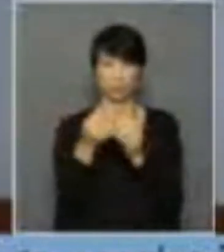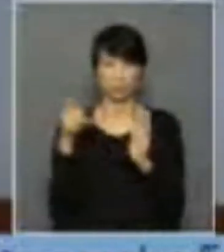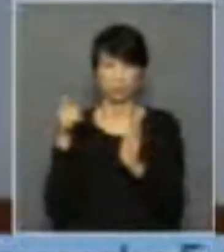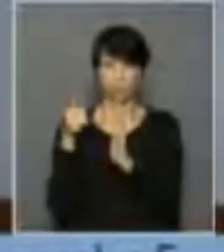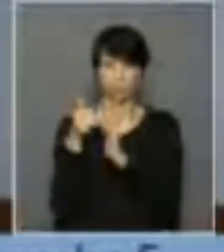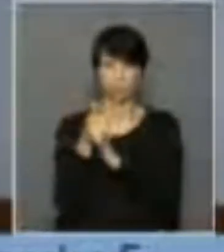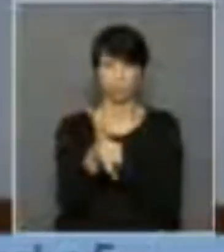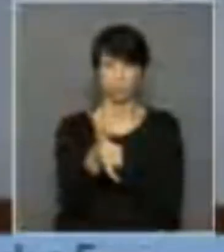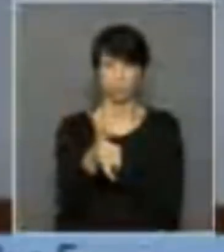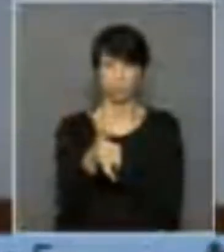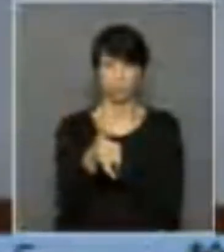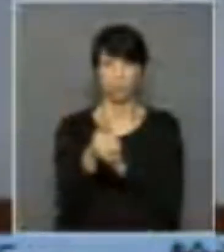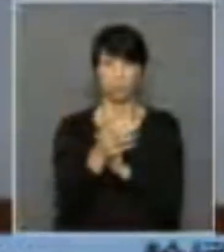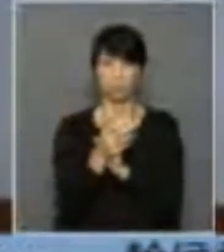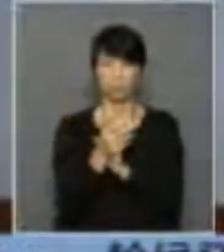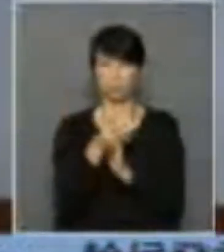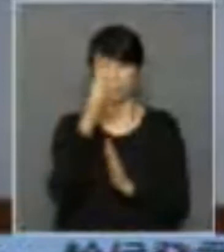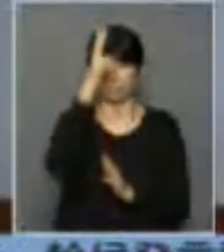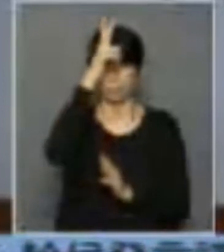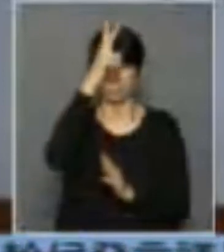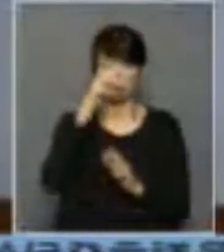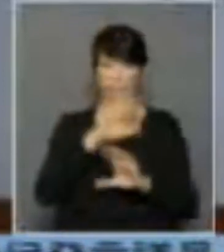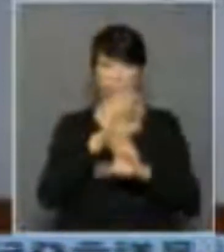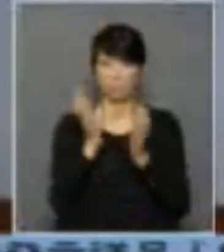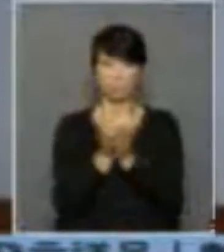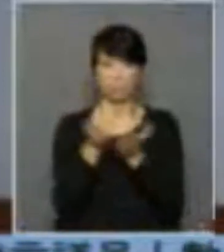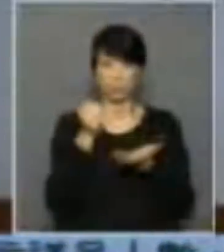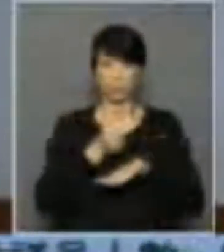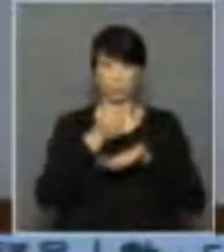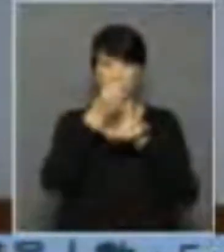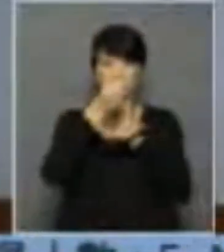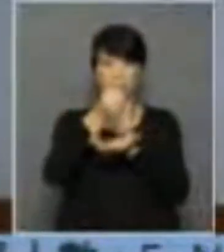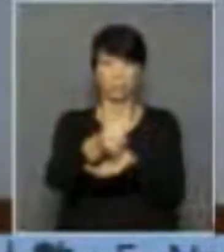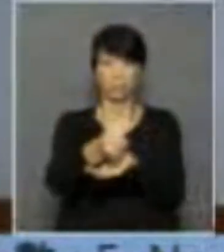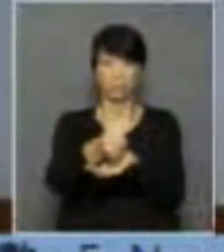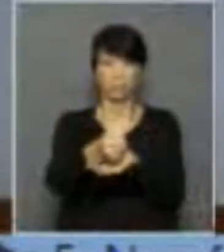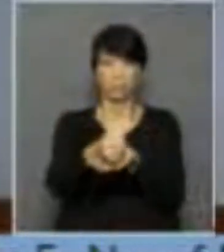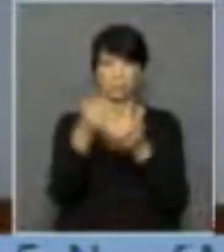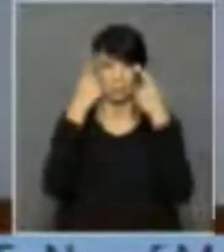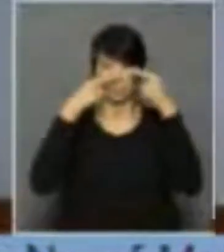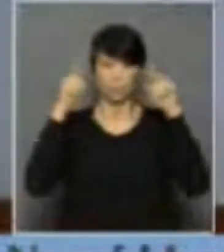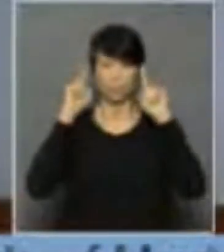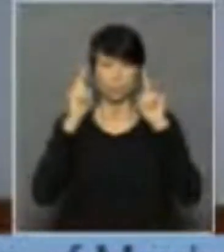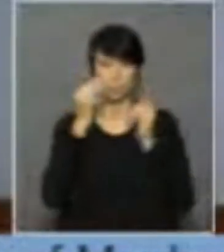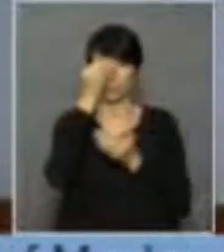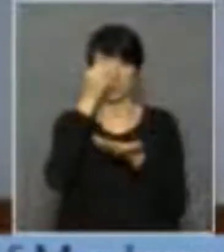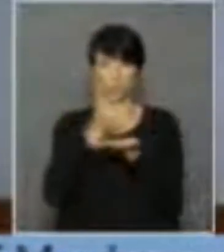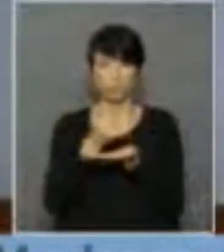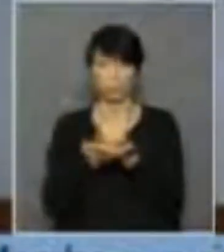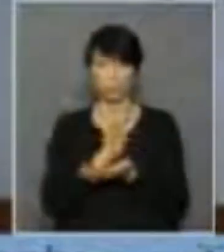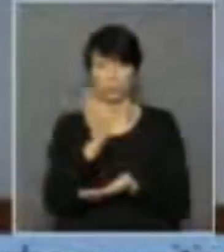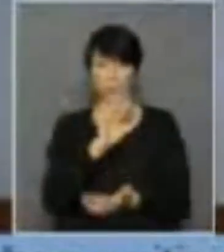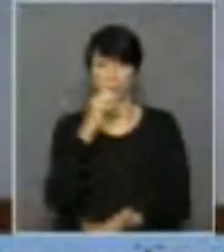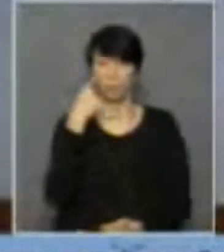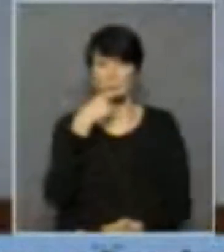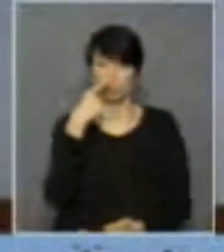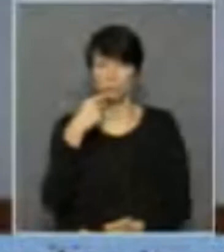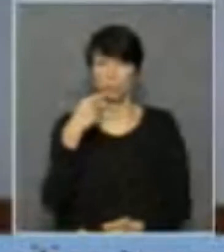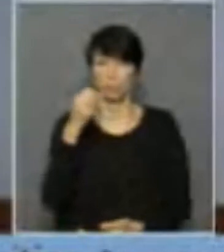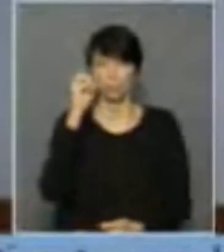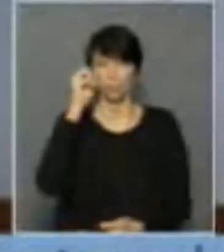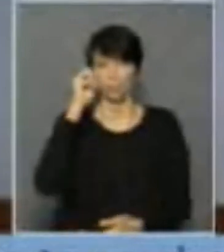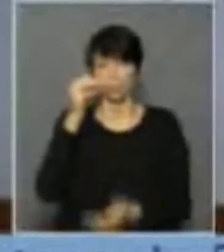個政府全資 的大學學位，不是說他讀完副學士嘛。那